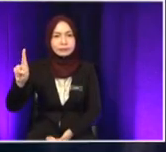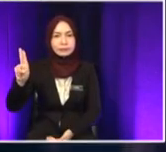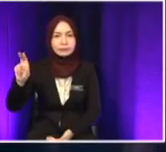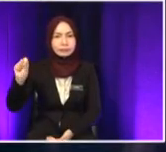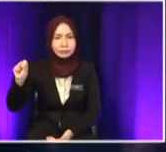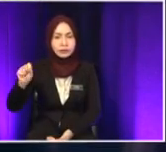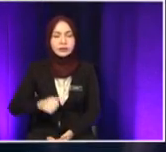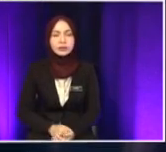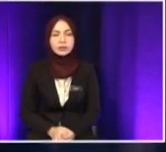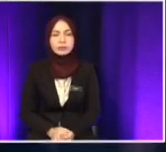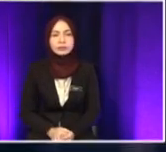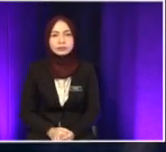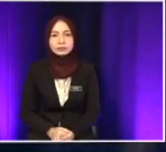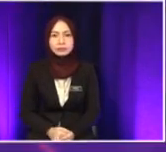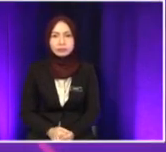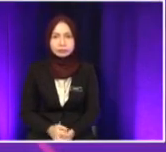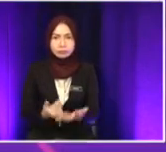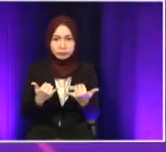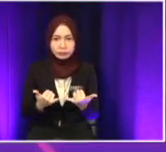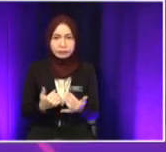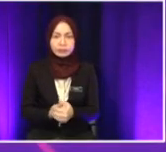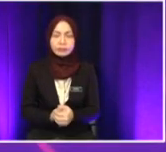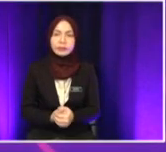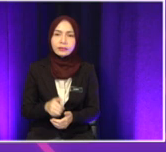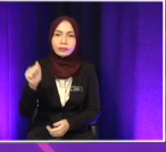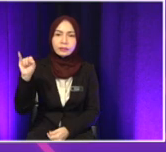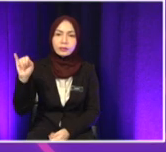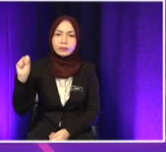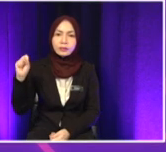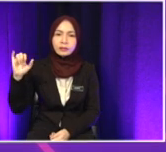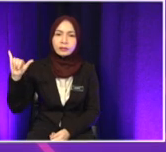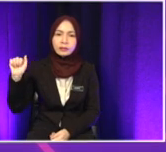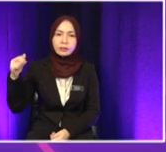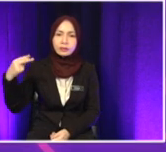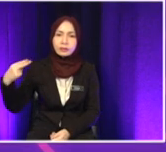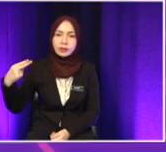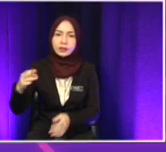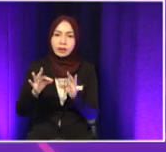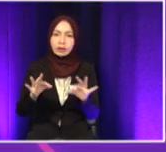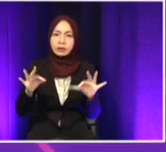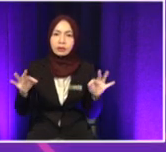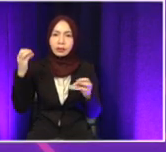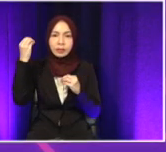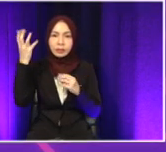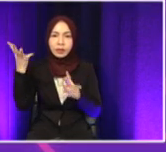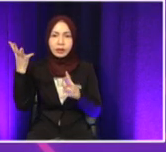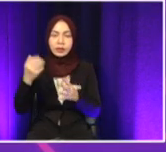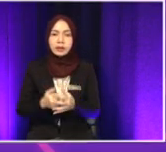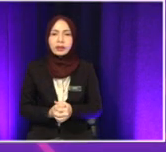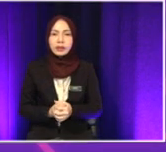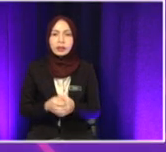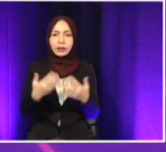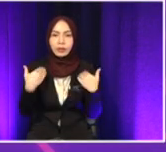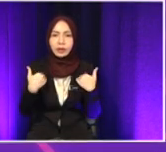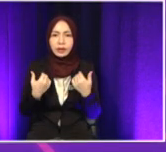Katanya aku telah diziarahi oleh Abu Bakar radhiallahu Anhu di rumahku ketika itu disampingku ada dua orang gadis